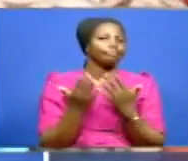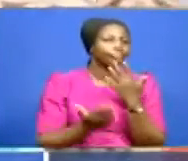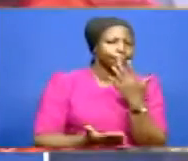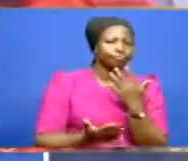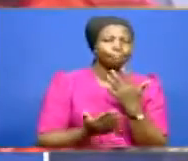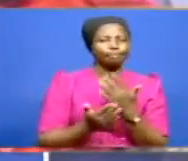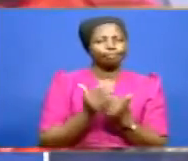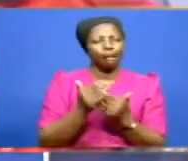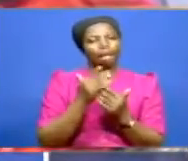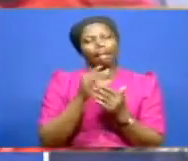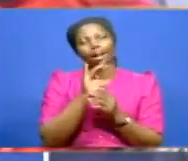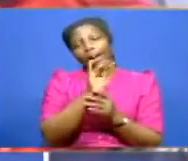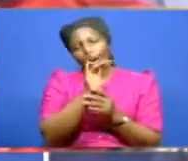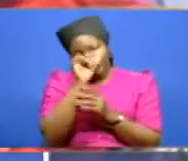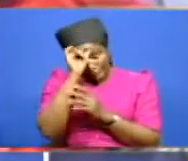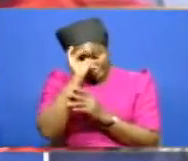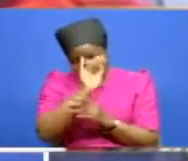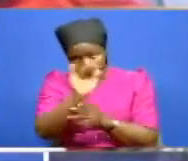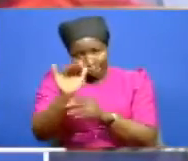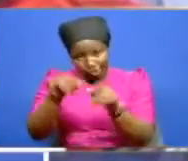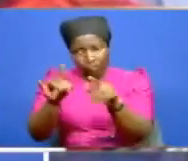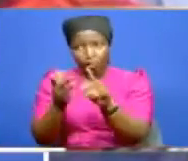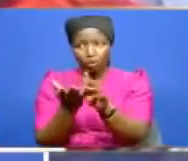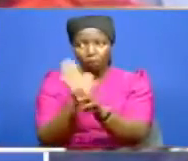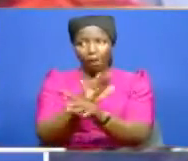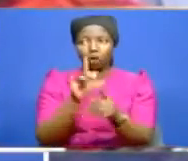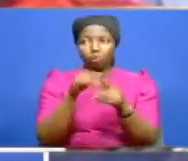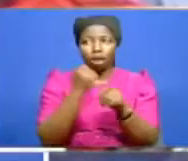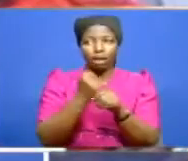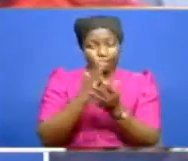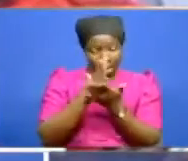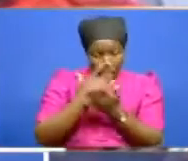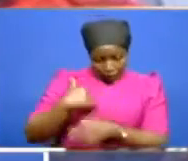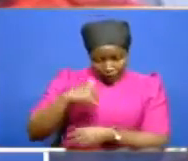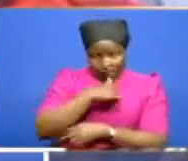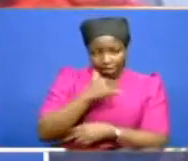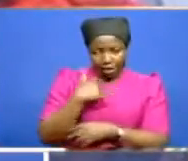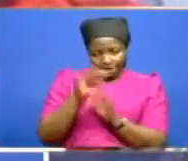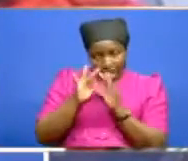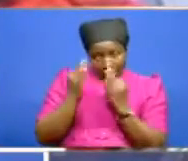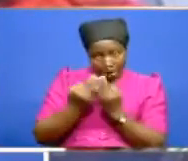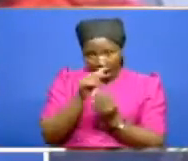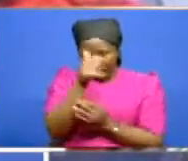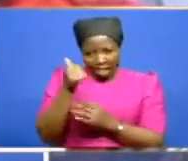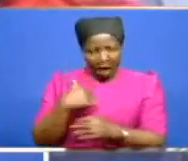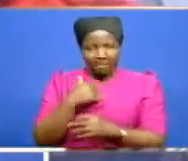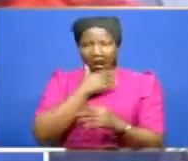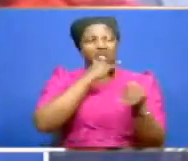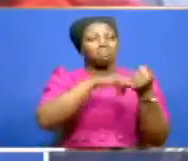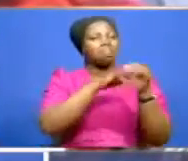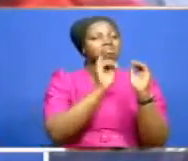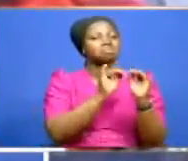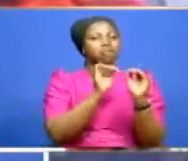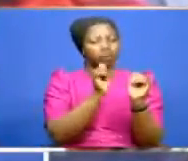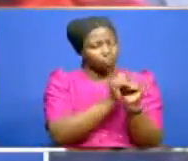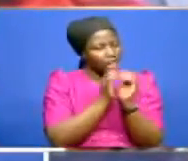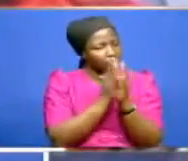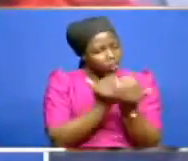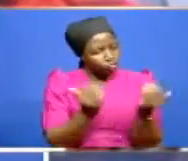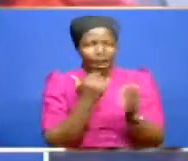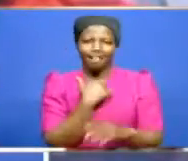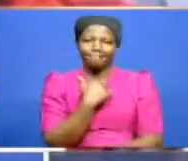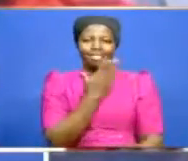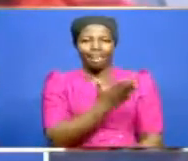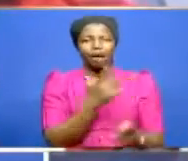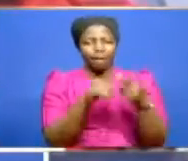kazini. Some of us tuko na familia, wengine tuko single mothers na watoto. By January next year, watoto wote